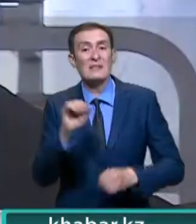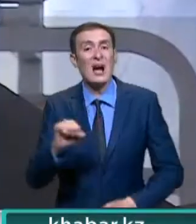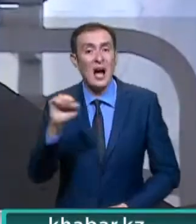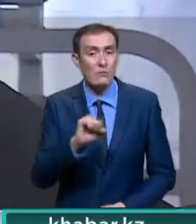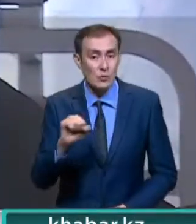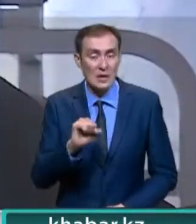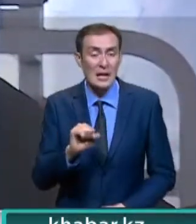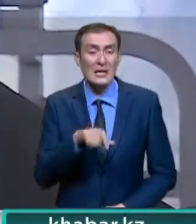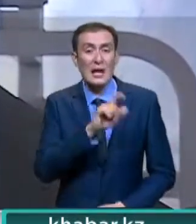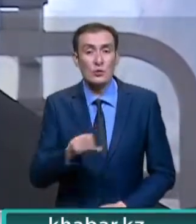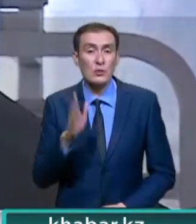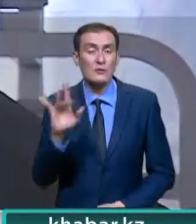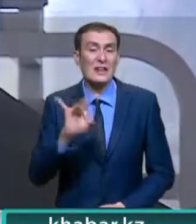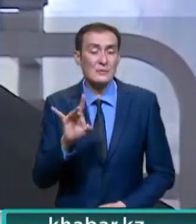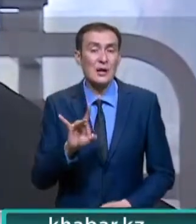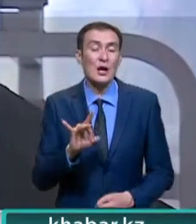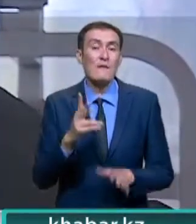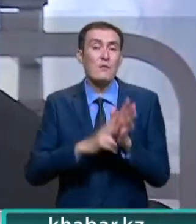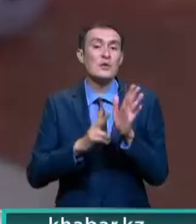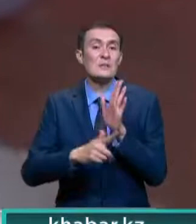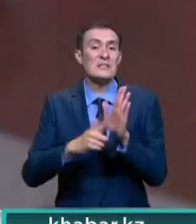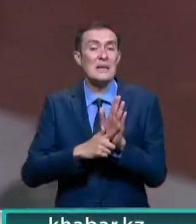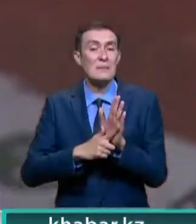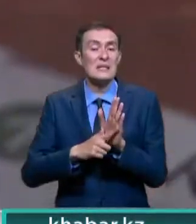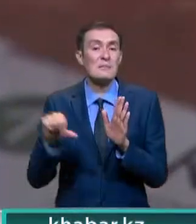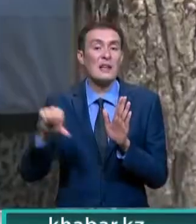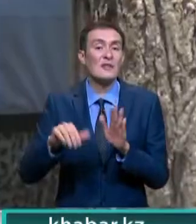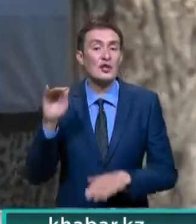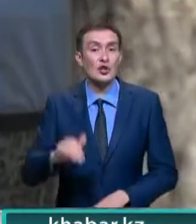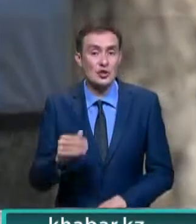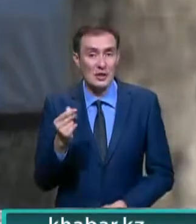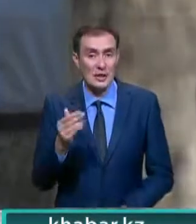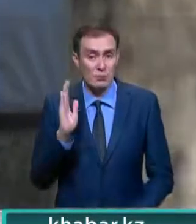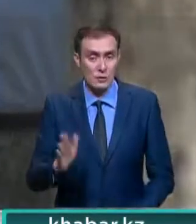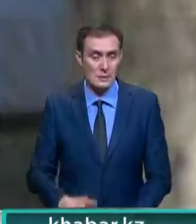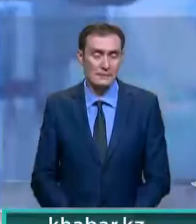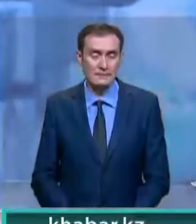августа. Для физлиц его размер составит 87 500 тенге.